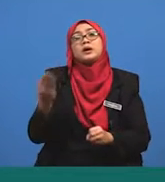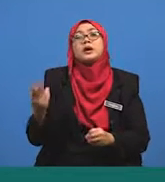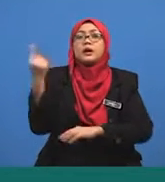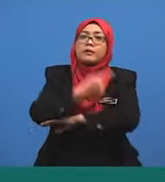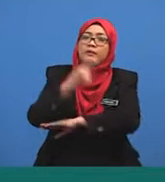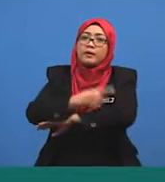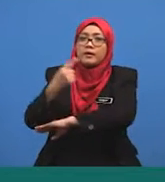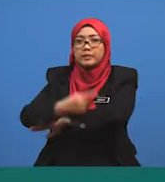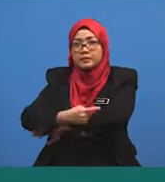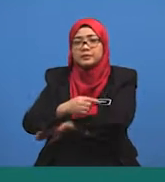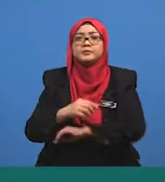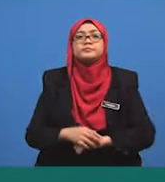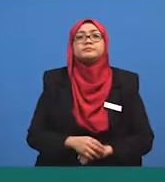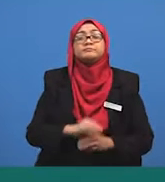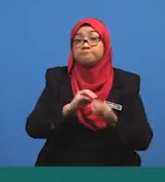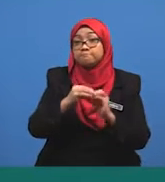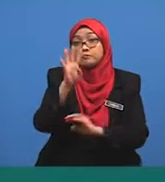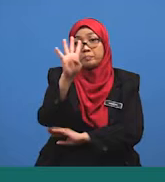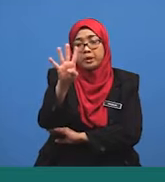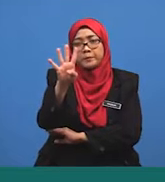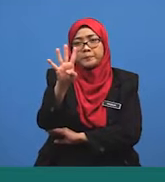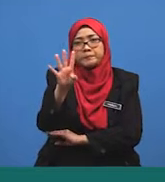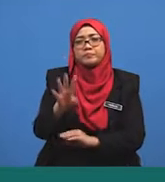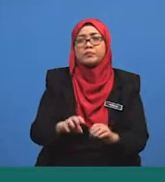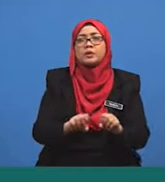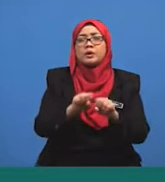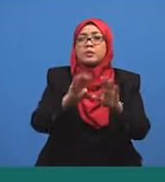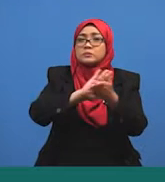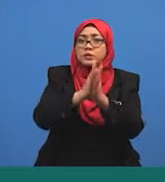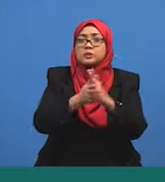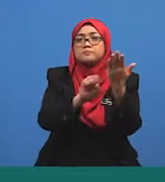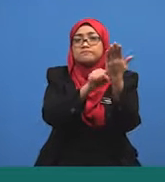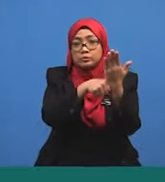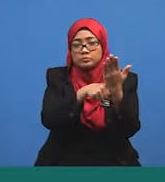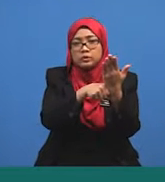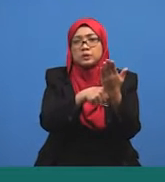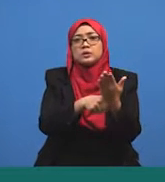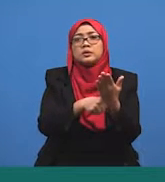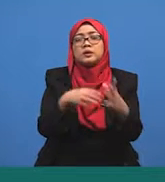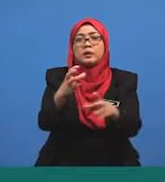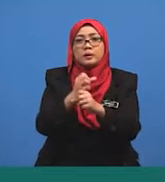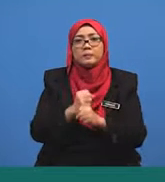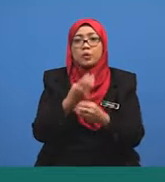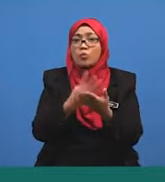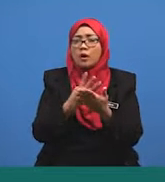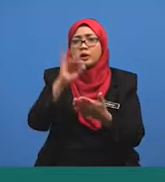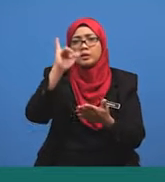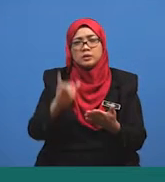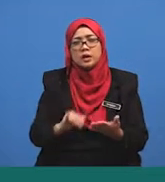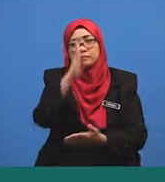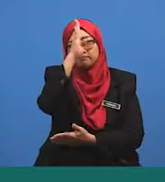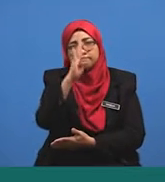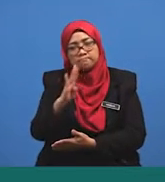harian. Yang seterusnya, yang keempat, menjadi sumber pendapatan yang berkat dan menguntungkan kerana